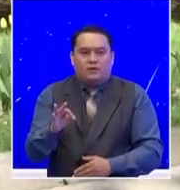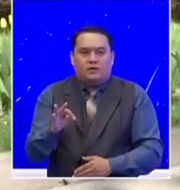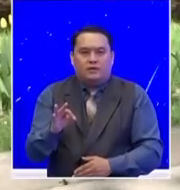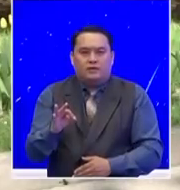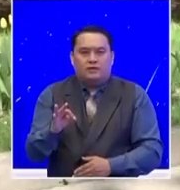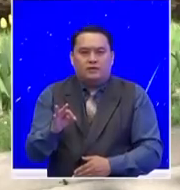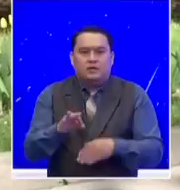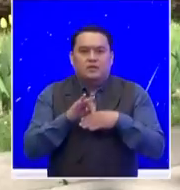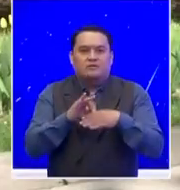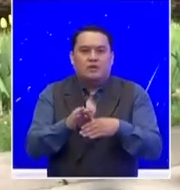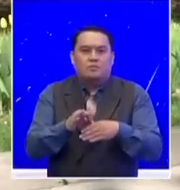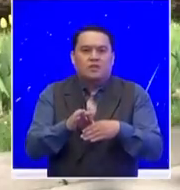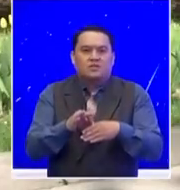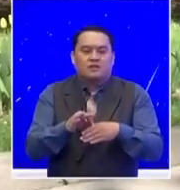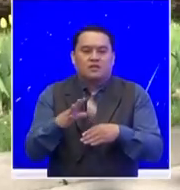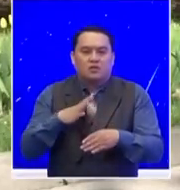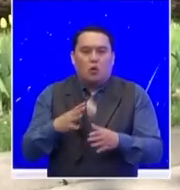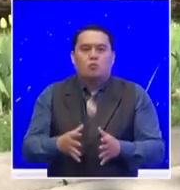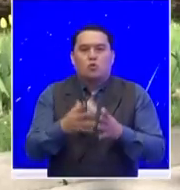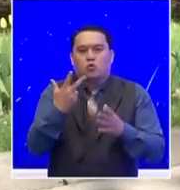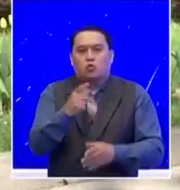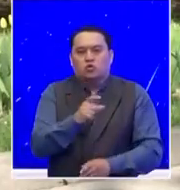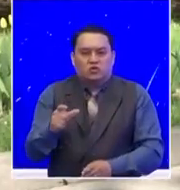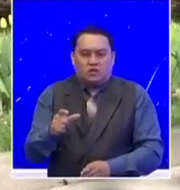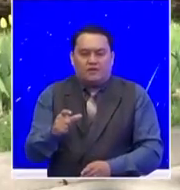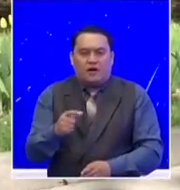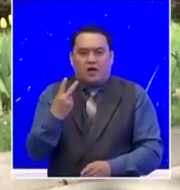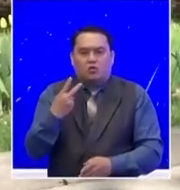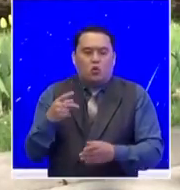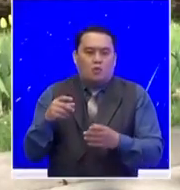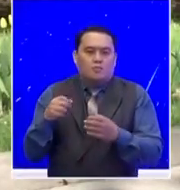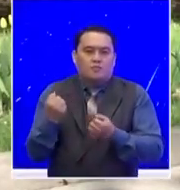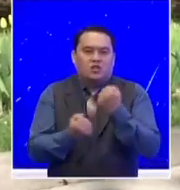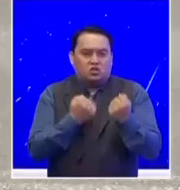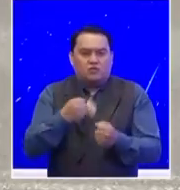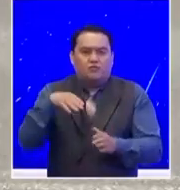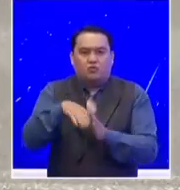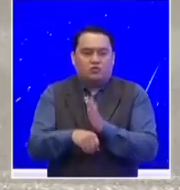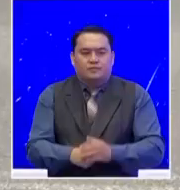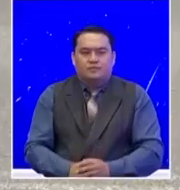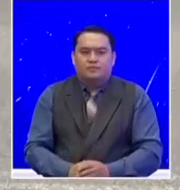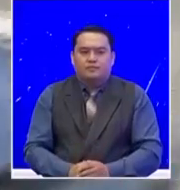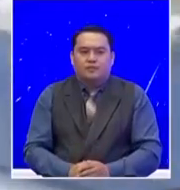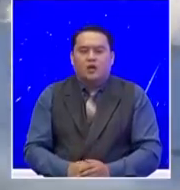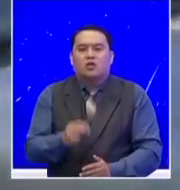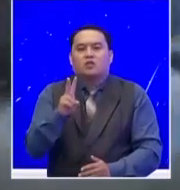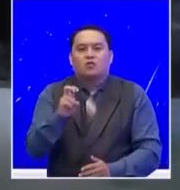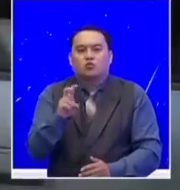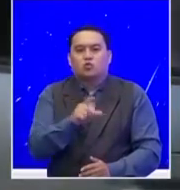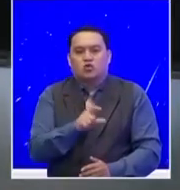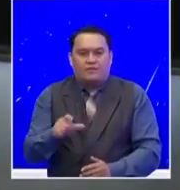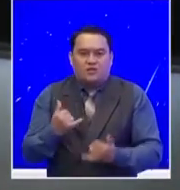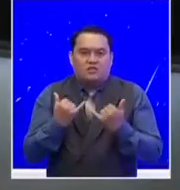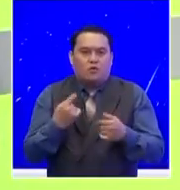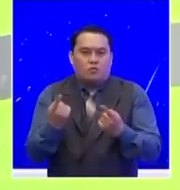20:00. Извоз должен производиться не более 3 человек в одном автотранспорте, то есть включая водителя. Уже более 200 человек на